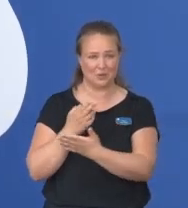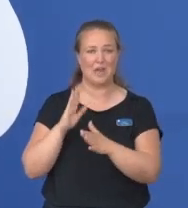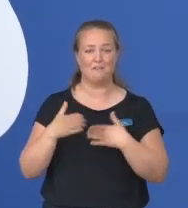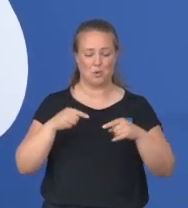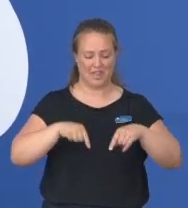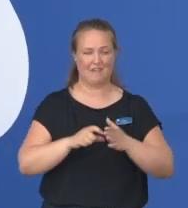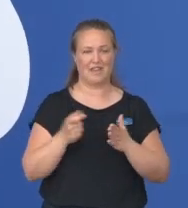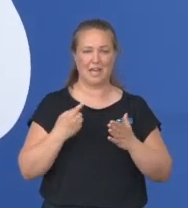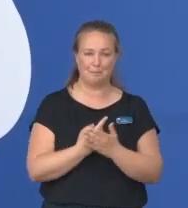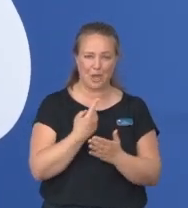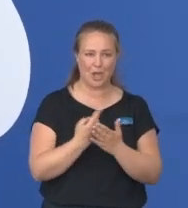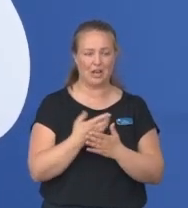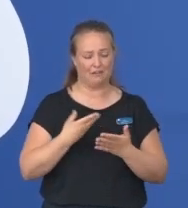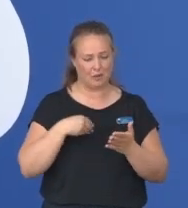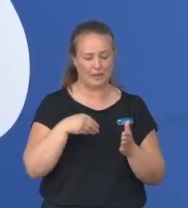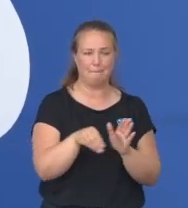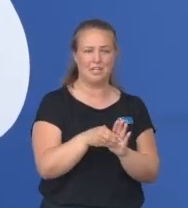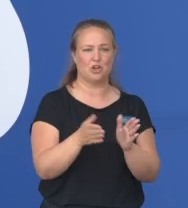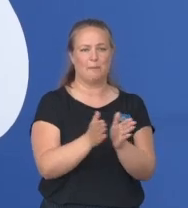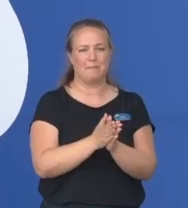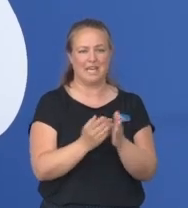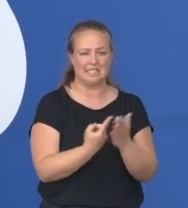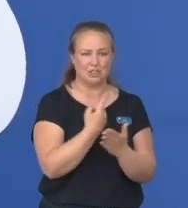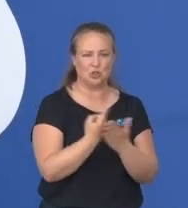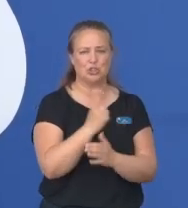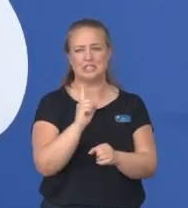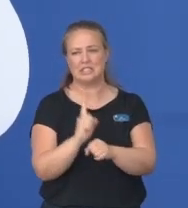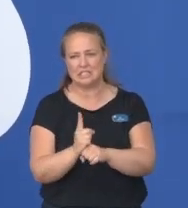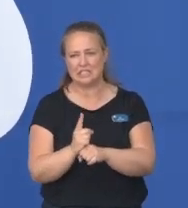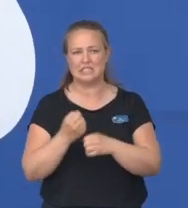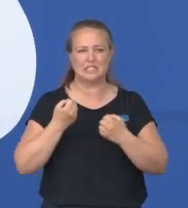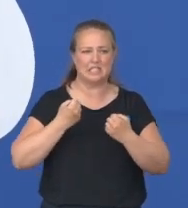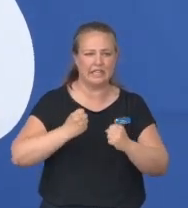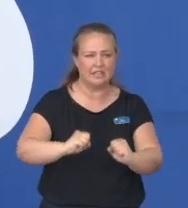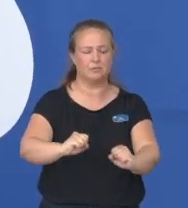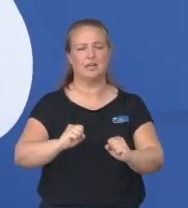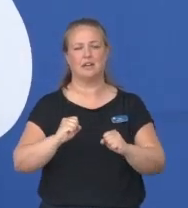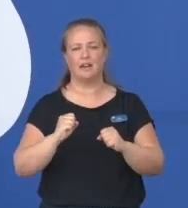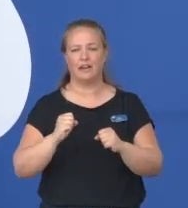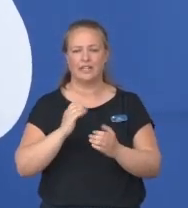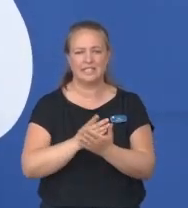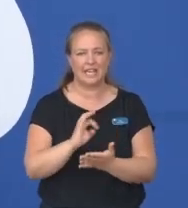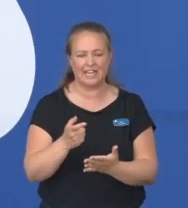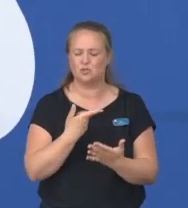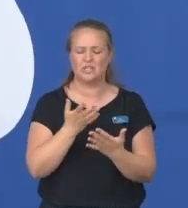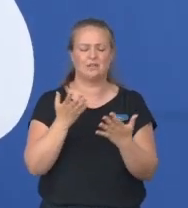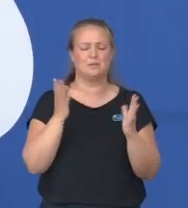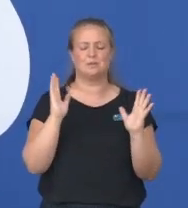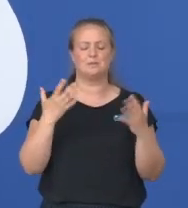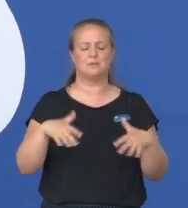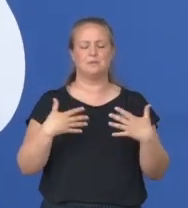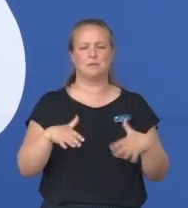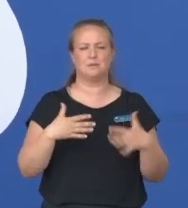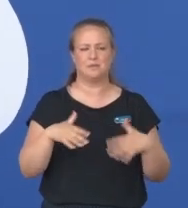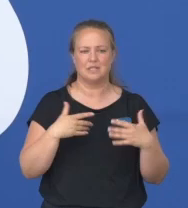Både med resurser, med tid, med engagemang, med säkerhet. Så ni förtjänar mycket mer än bara att få stå här